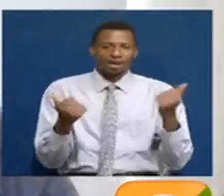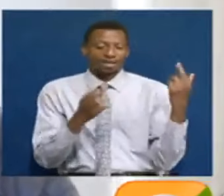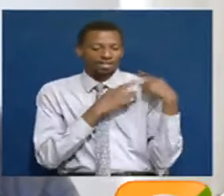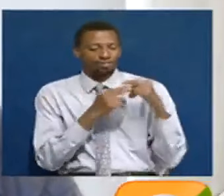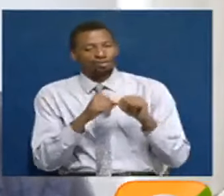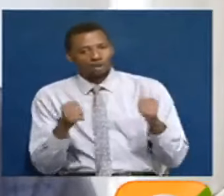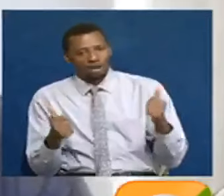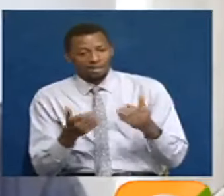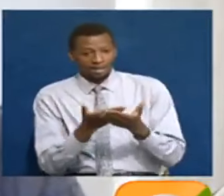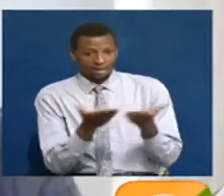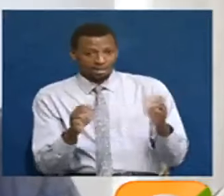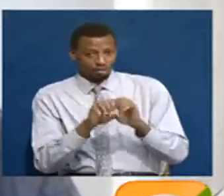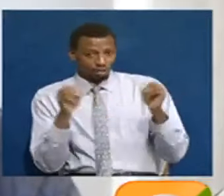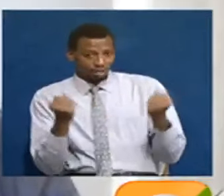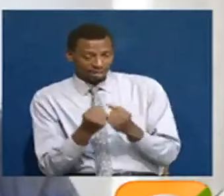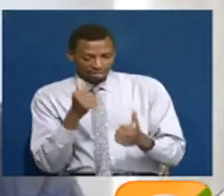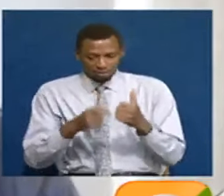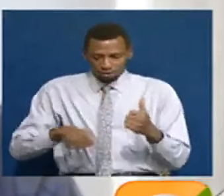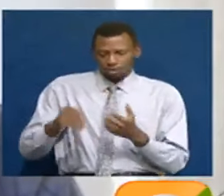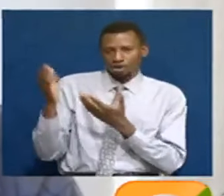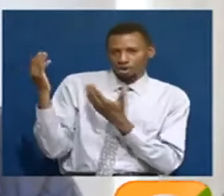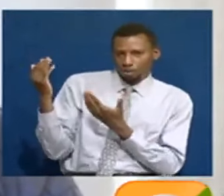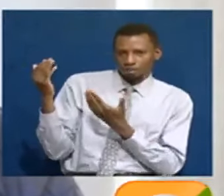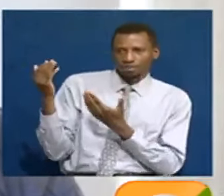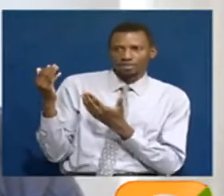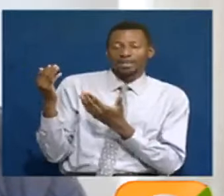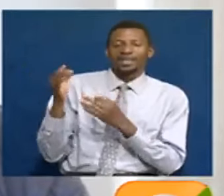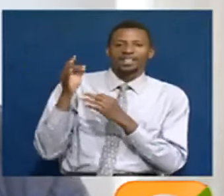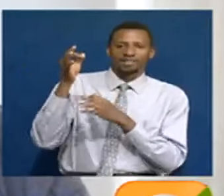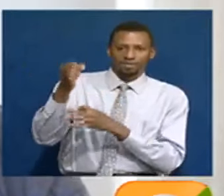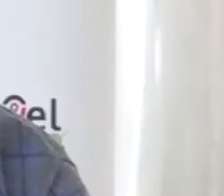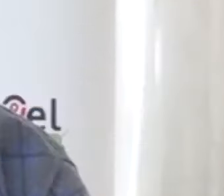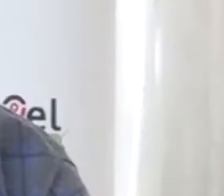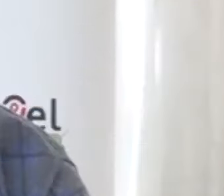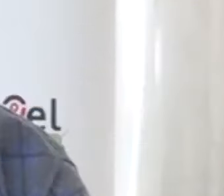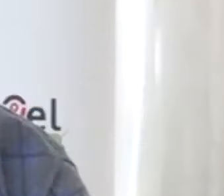vizuri, na watakuwa ni jamii ambayo sisi tunatarajia hapo mbeleni.